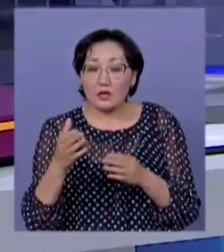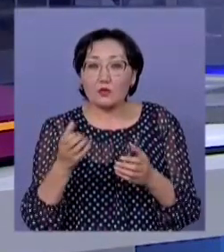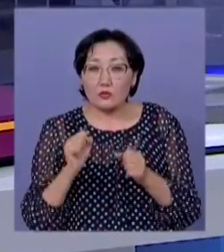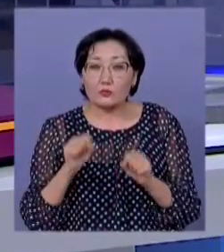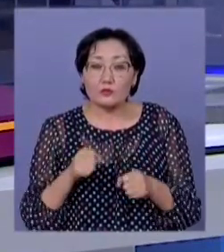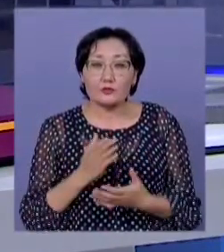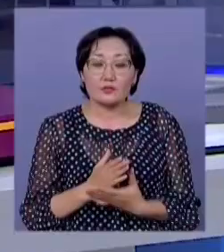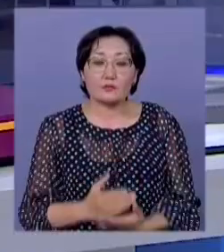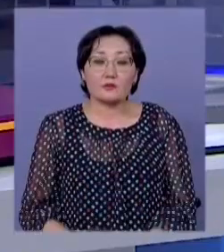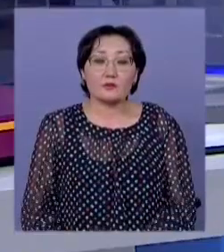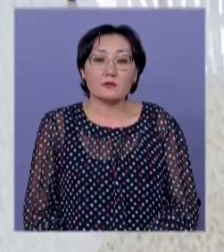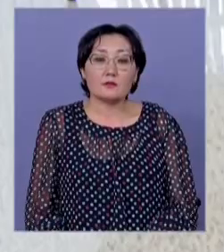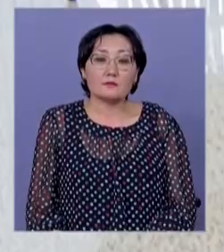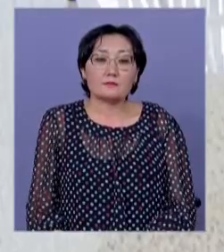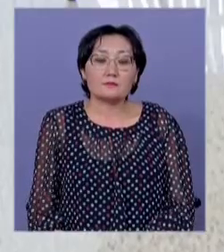туып отыр.